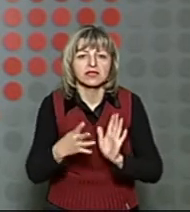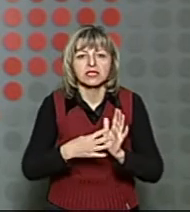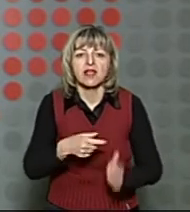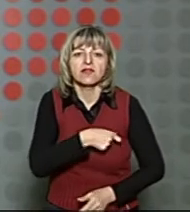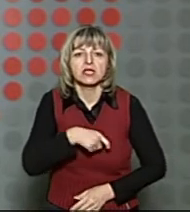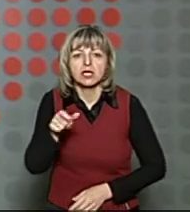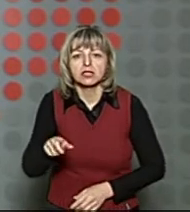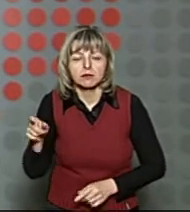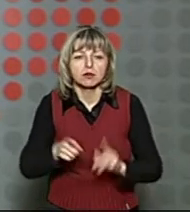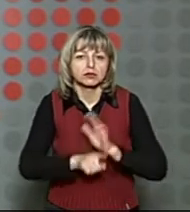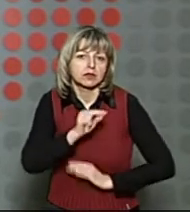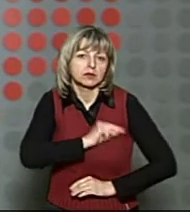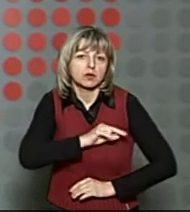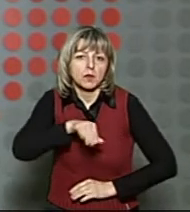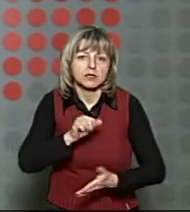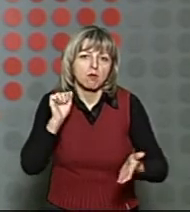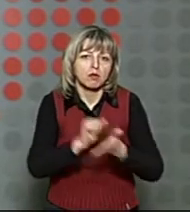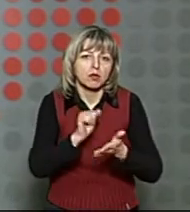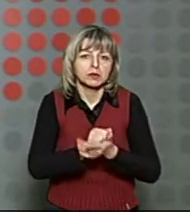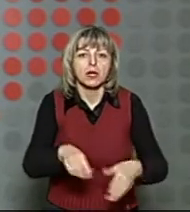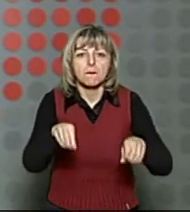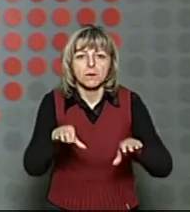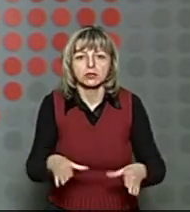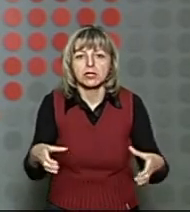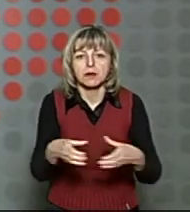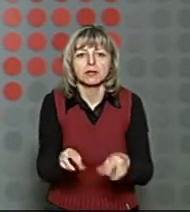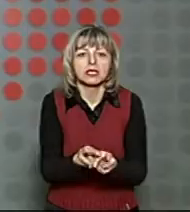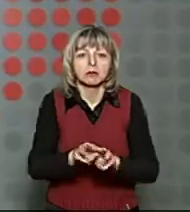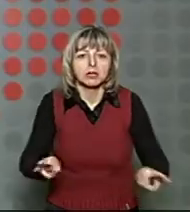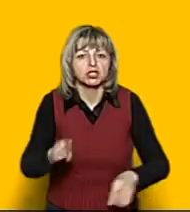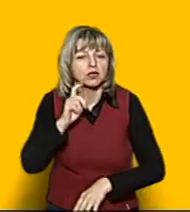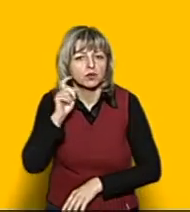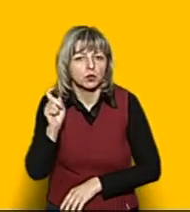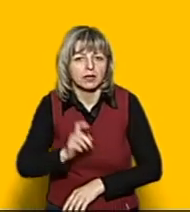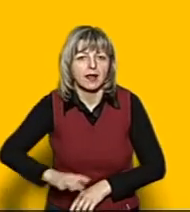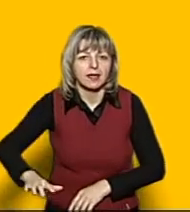депутатів. Воно вступить у силу після публікації постанови Кабінету міністрів України.